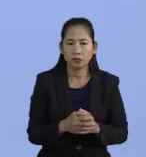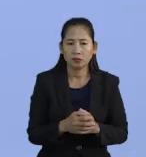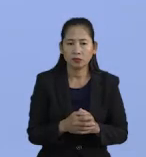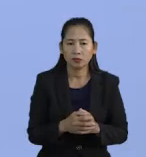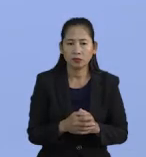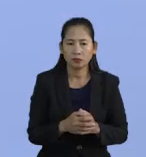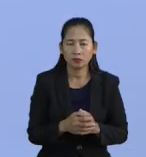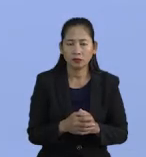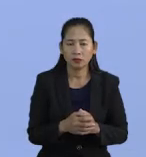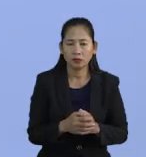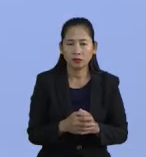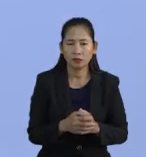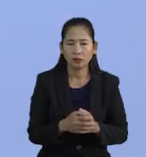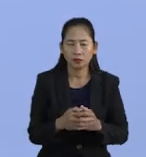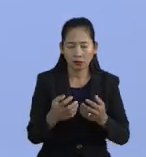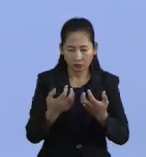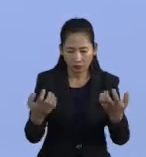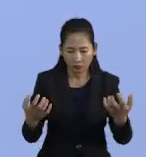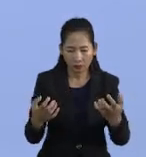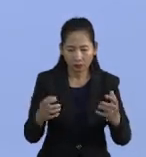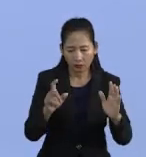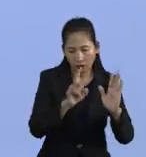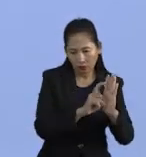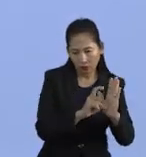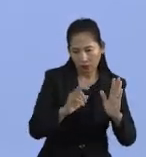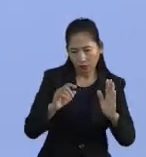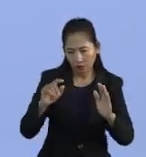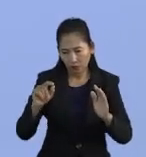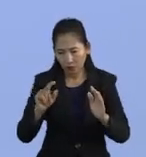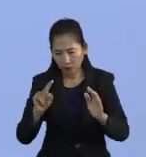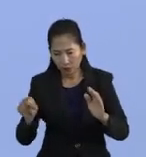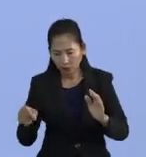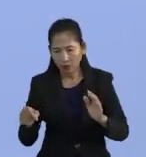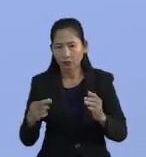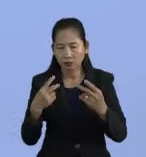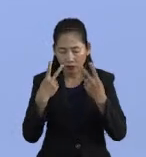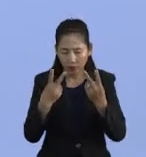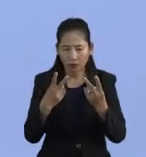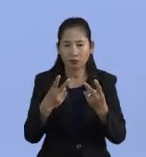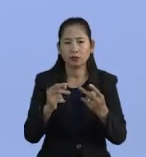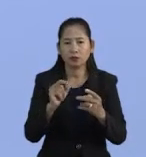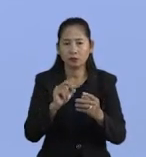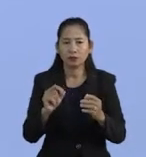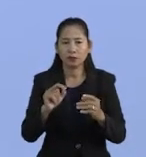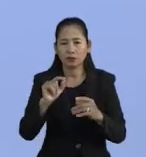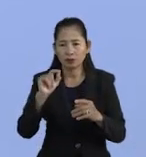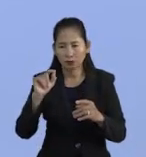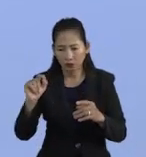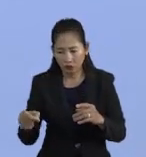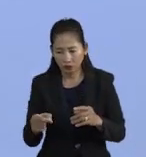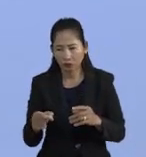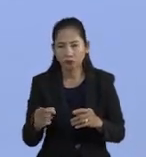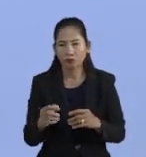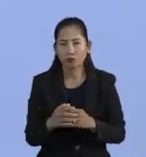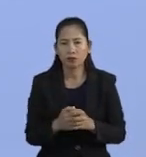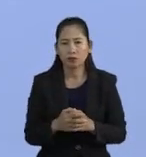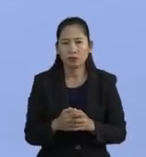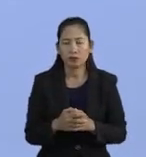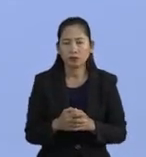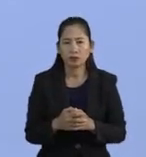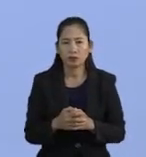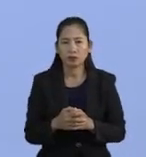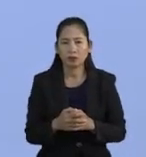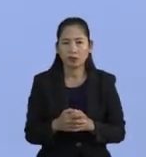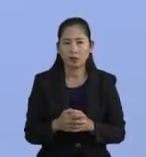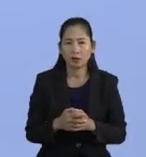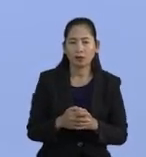để nhẹ này cốt hai lần nhẹ này tu sẽ sập hiện nữa con nhé à lấy dương ta sẽ này tu sập hiện mà đong nhé dương ta sẽ chập vì